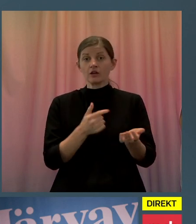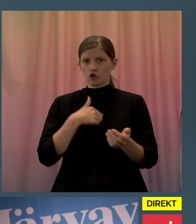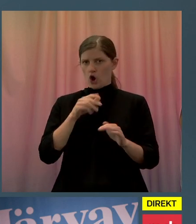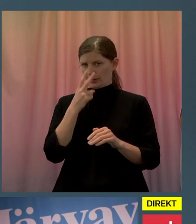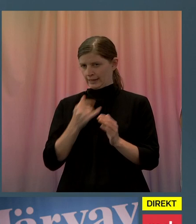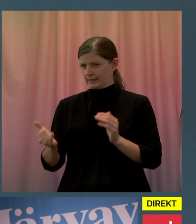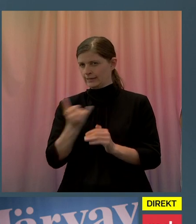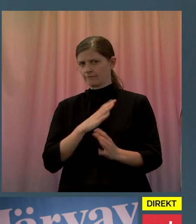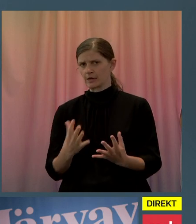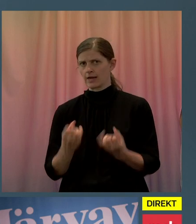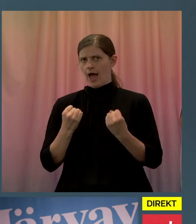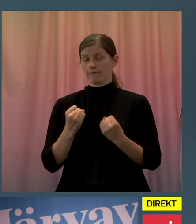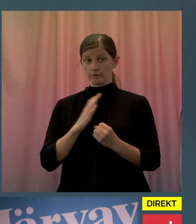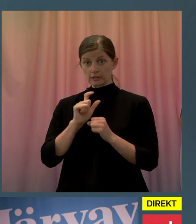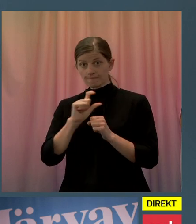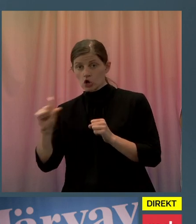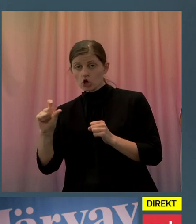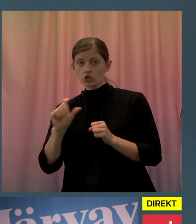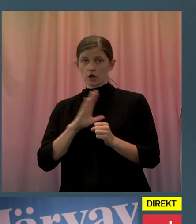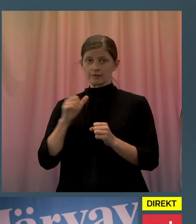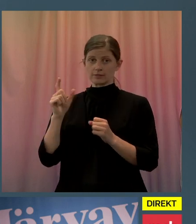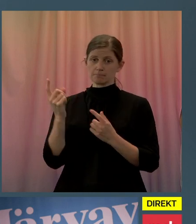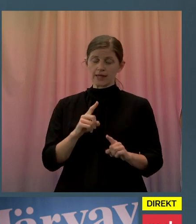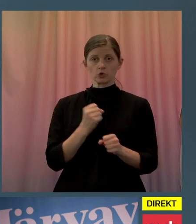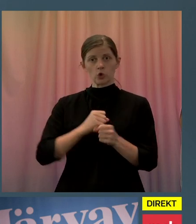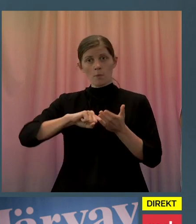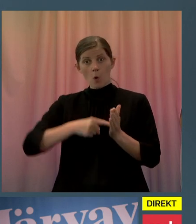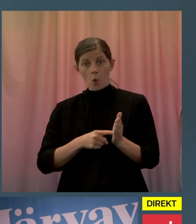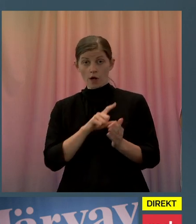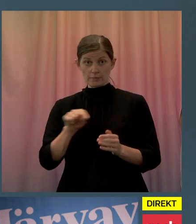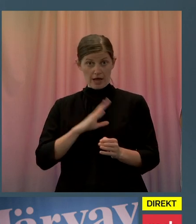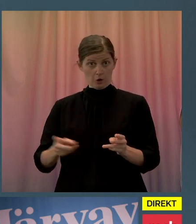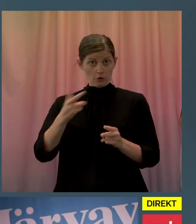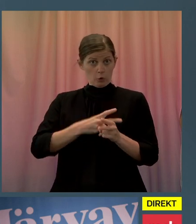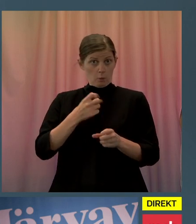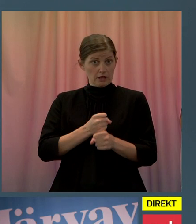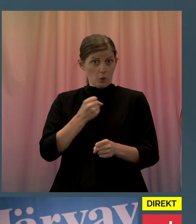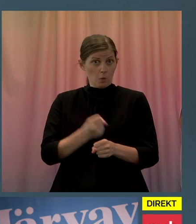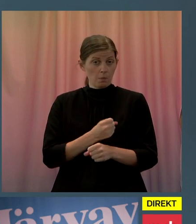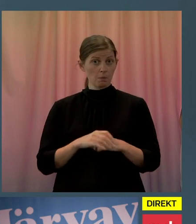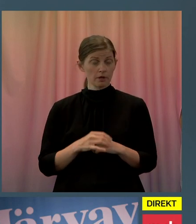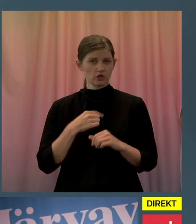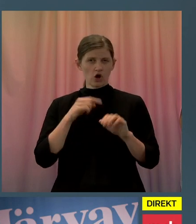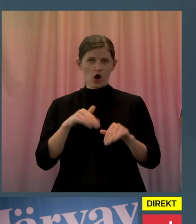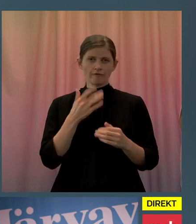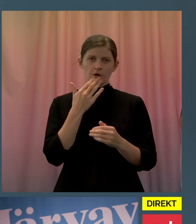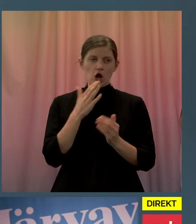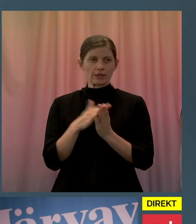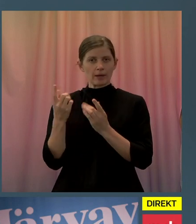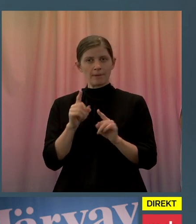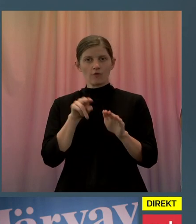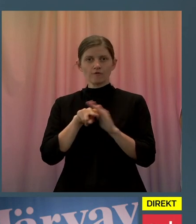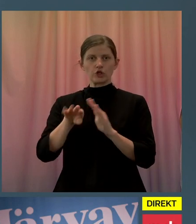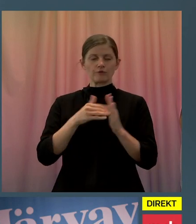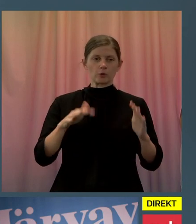här. Företagande, hårt arbete, ibland dubbla jobb. Jag har pratat med människor som har flytt krig och fattigdom för att